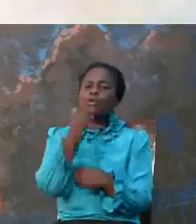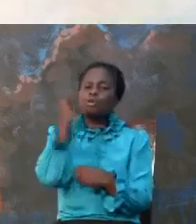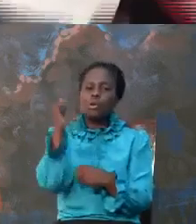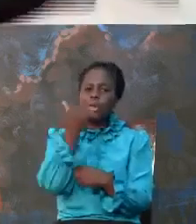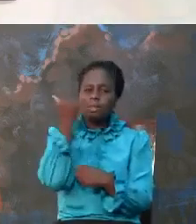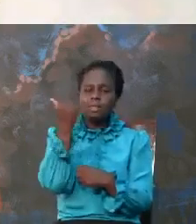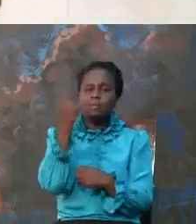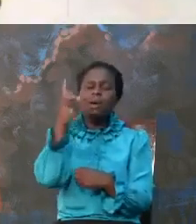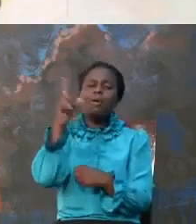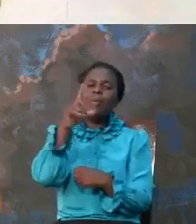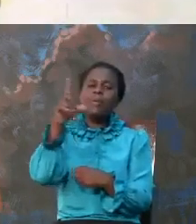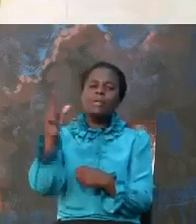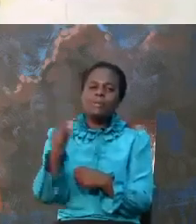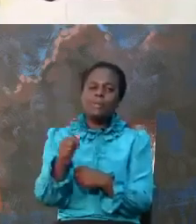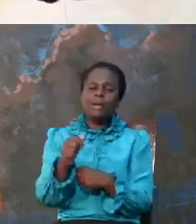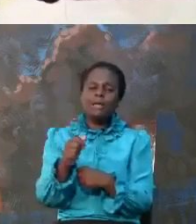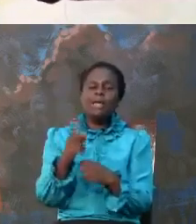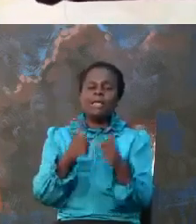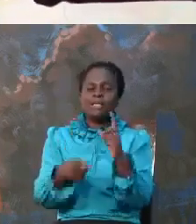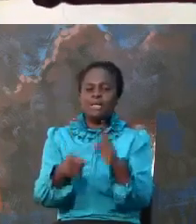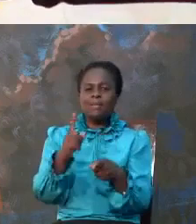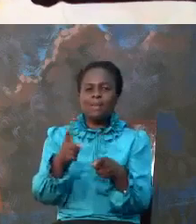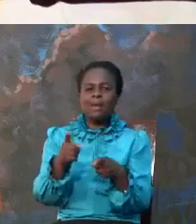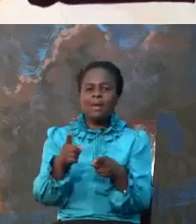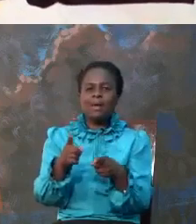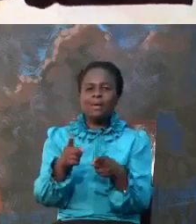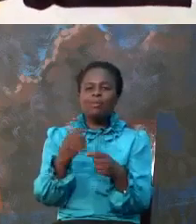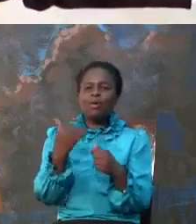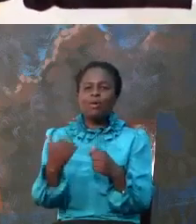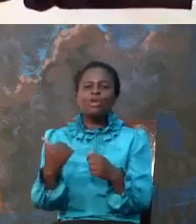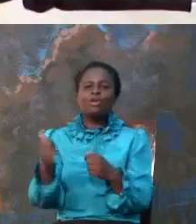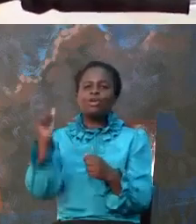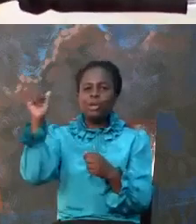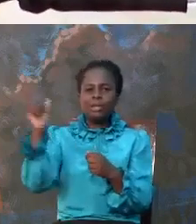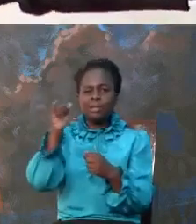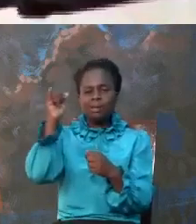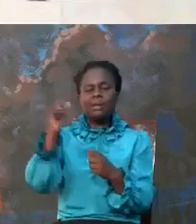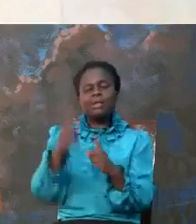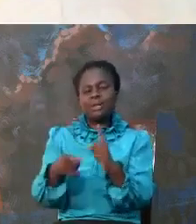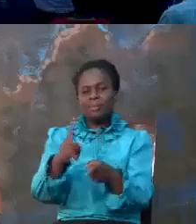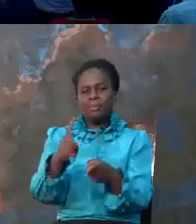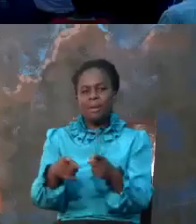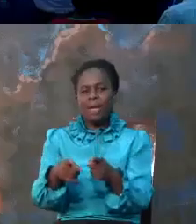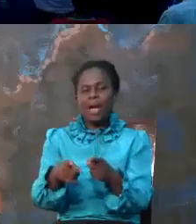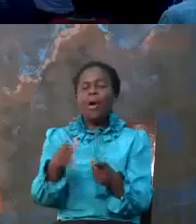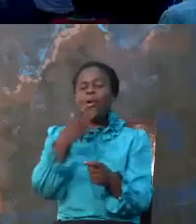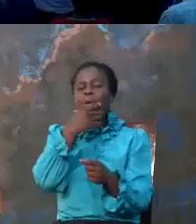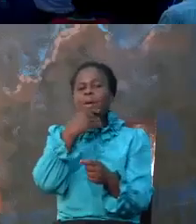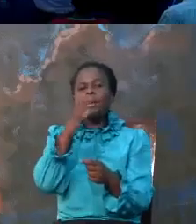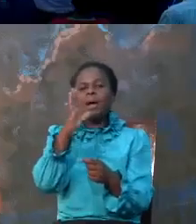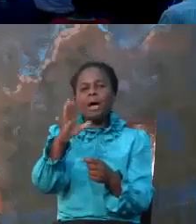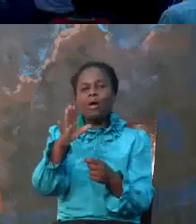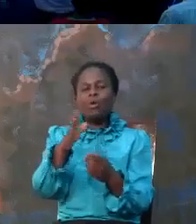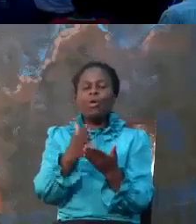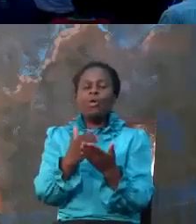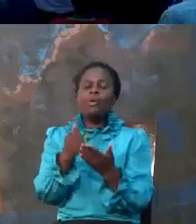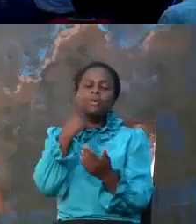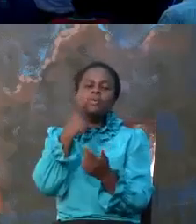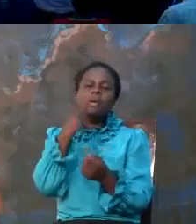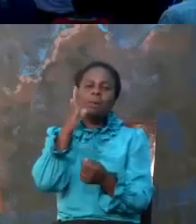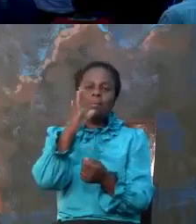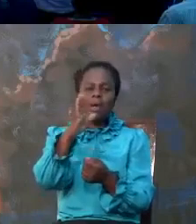una nafasi hiyo, tembea, tembea tu pale ulipo kwa ajili yako, kwa ajili ya baba yako, kwa ajili ya mama